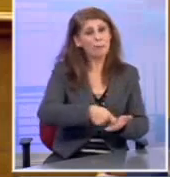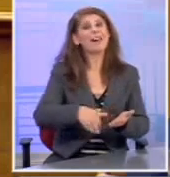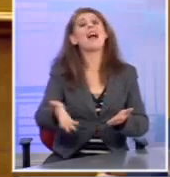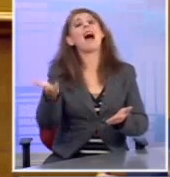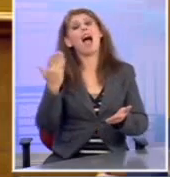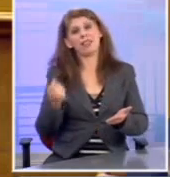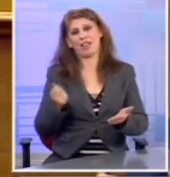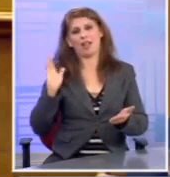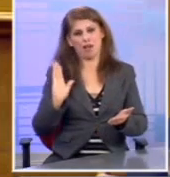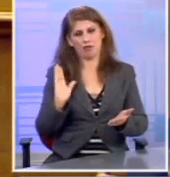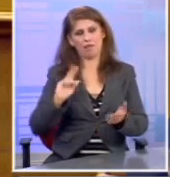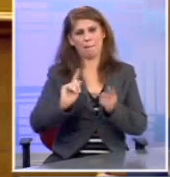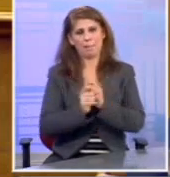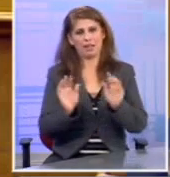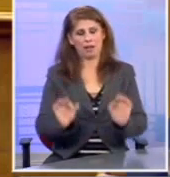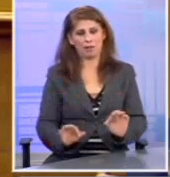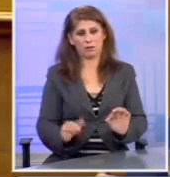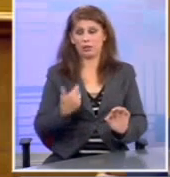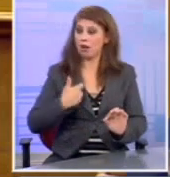γίνει η μεταρρύθμιση. Και